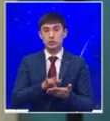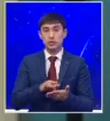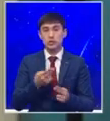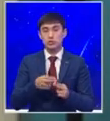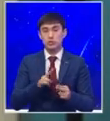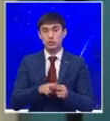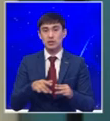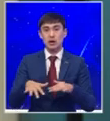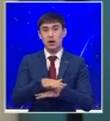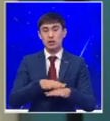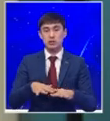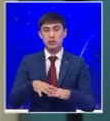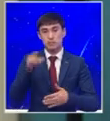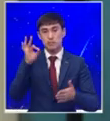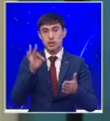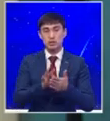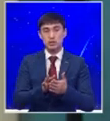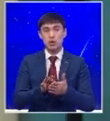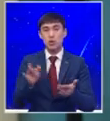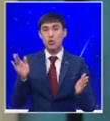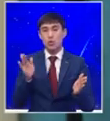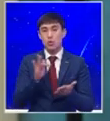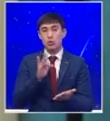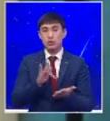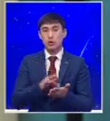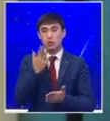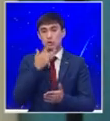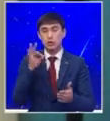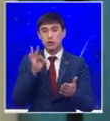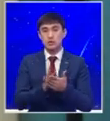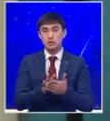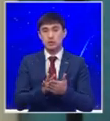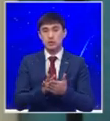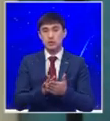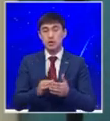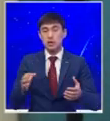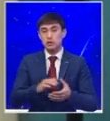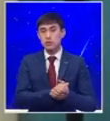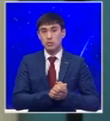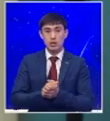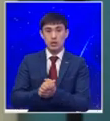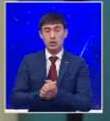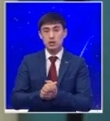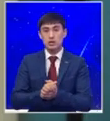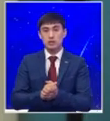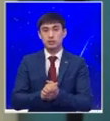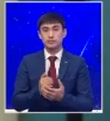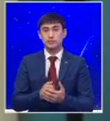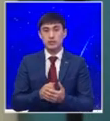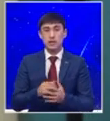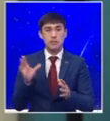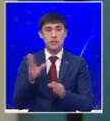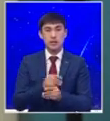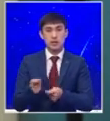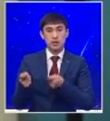Сондықтан халықты елдік мақсатқа, ортақ ұлттық мақсат мүдделерге ынтымаққа ұйытуда дария